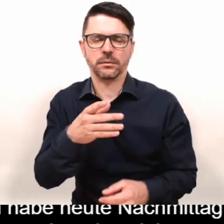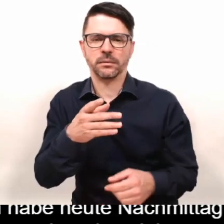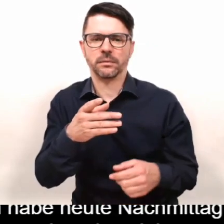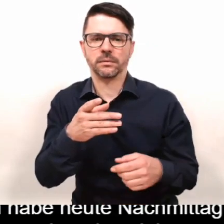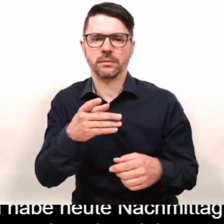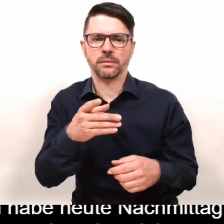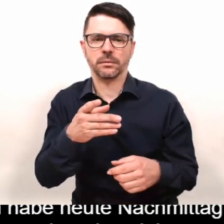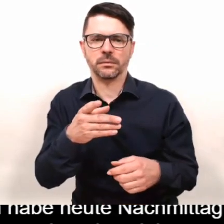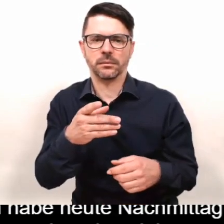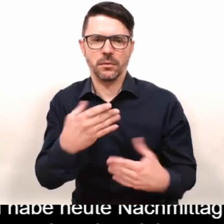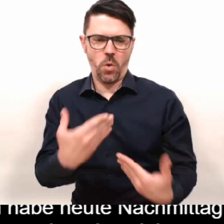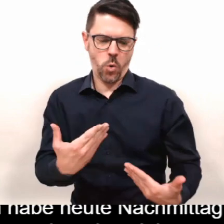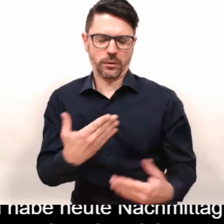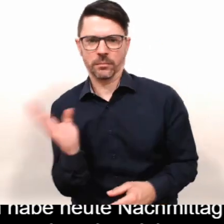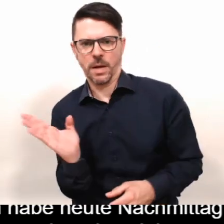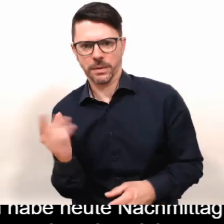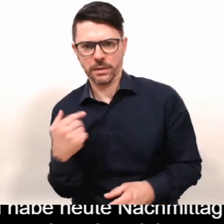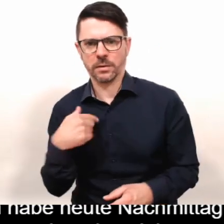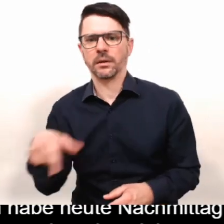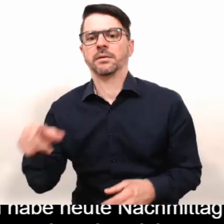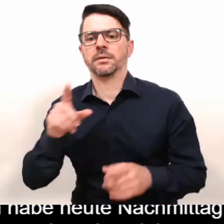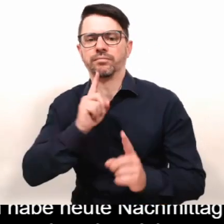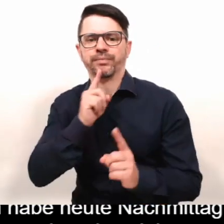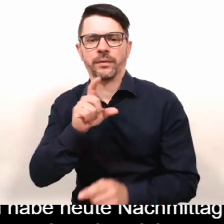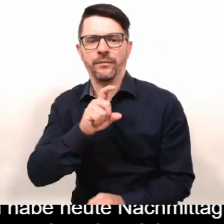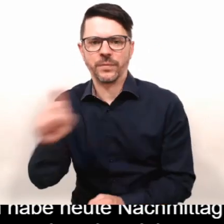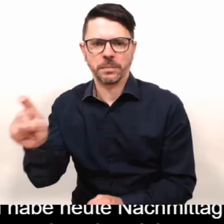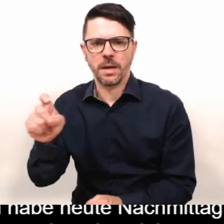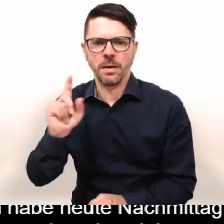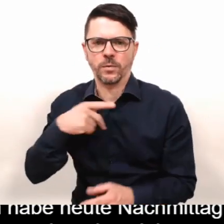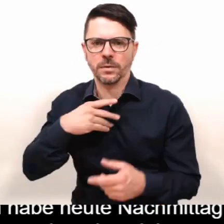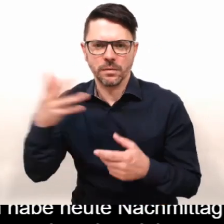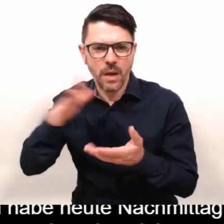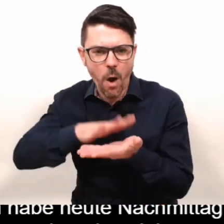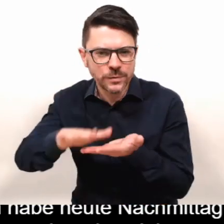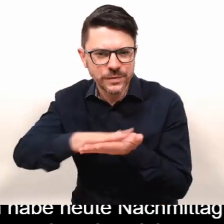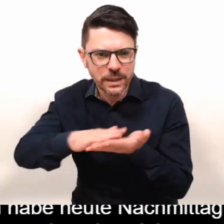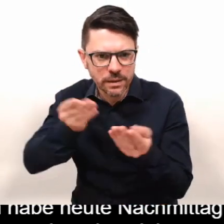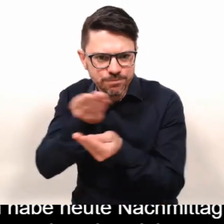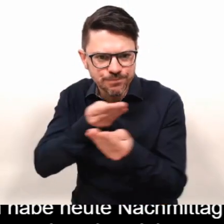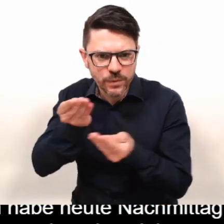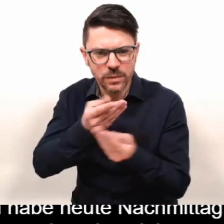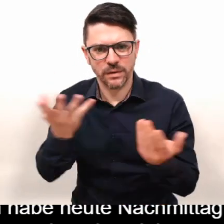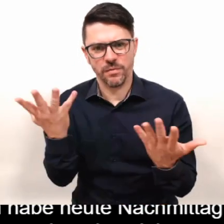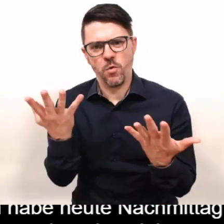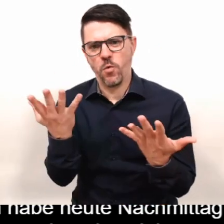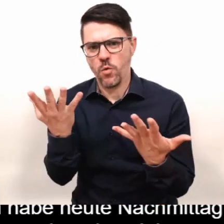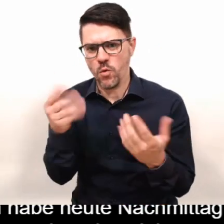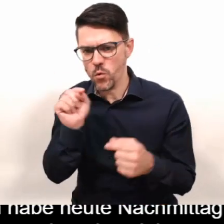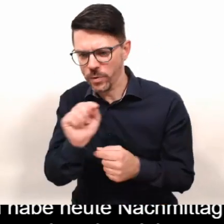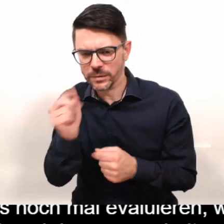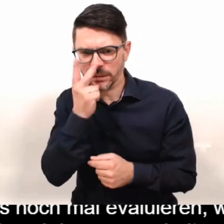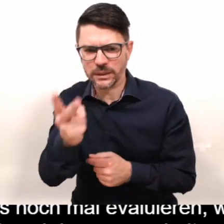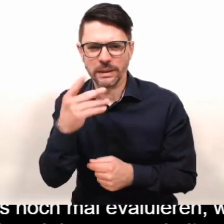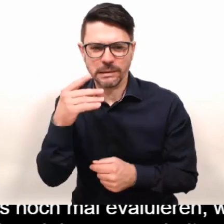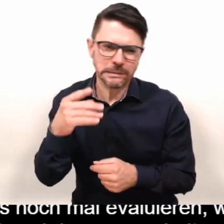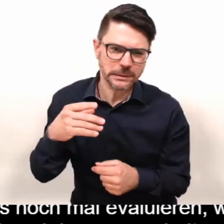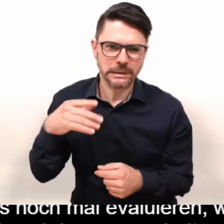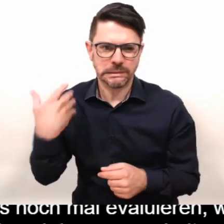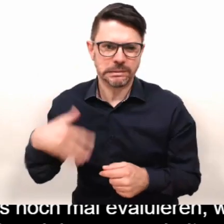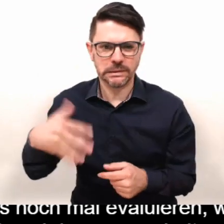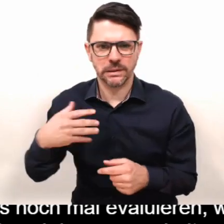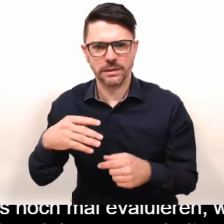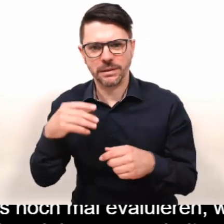jetzt den Zugriff auf die Soforthilfegelder. Das heißt, wer mehr als zehn Mitarbeiter hat, kriegt 30.000 Euro